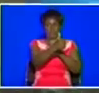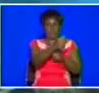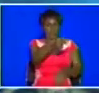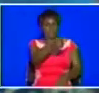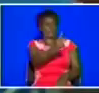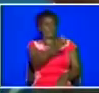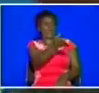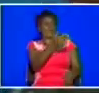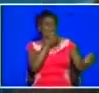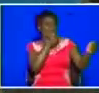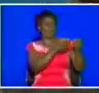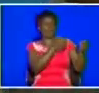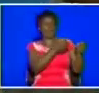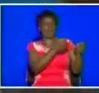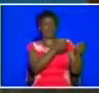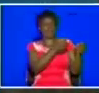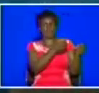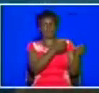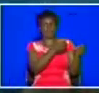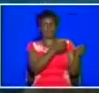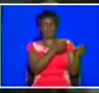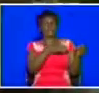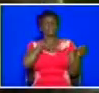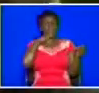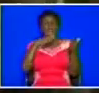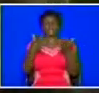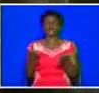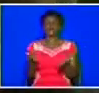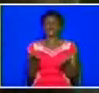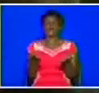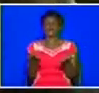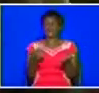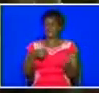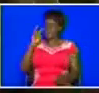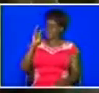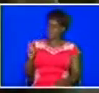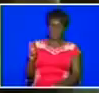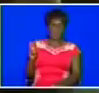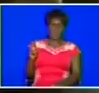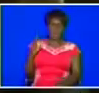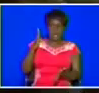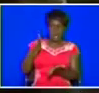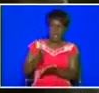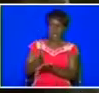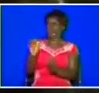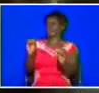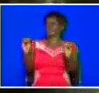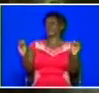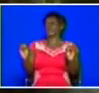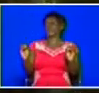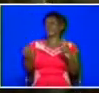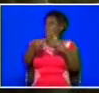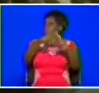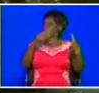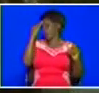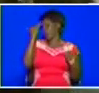risasi hapo akukia akafa kwa kile kitu ambacho naona wamefanya si Haki haikuwa na Haja wamuue